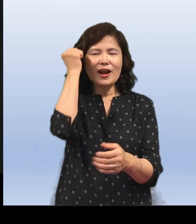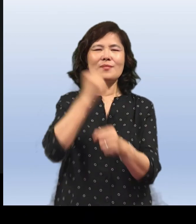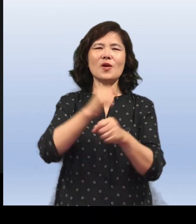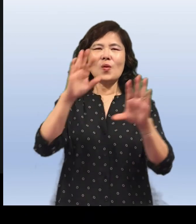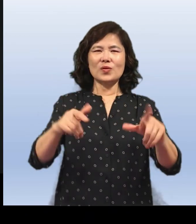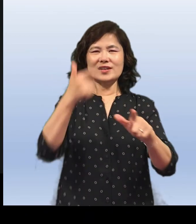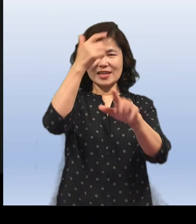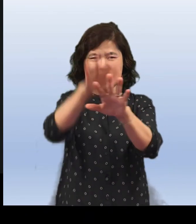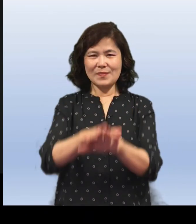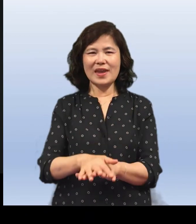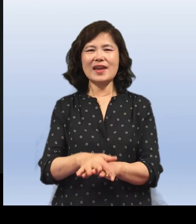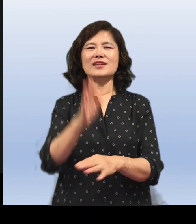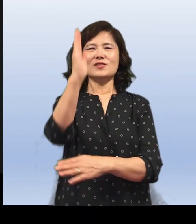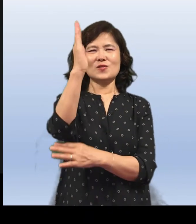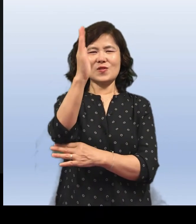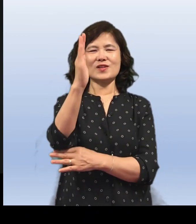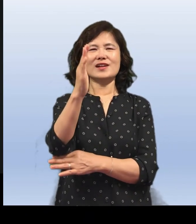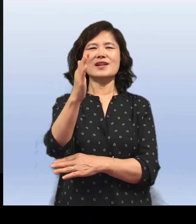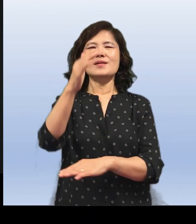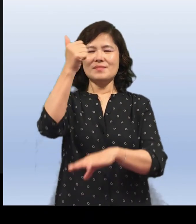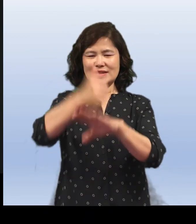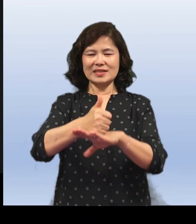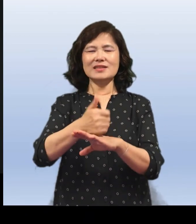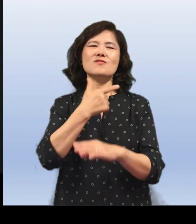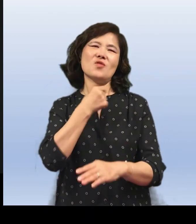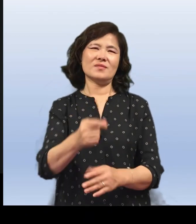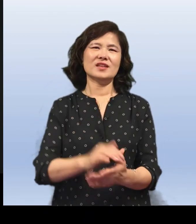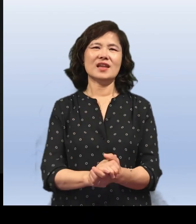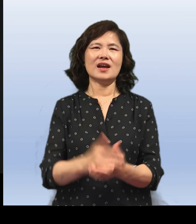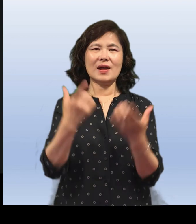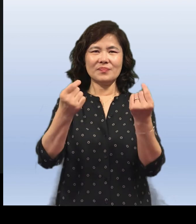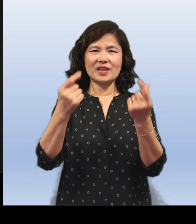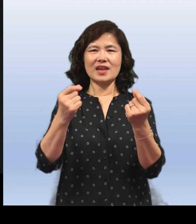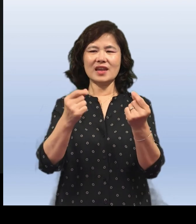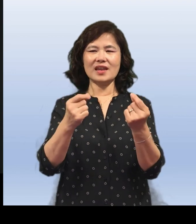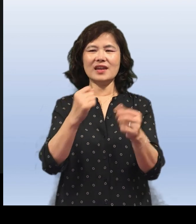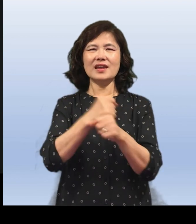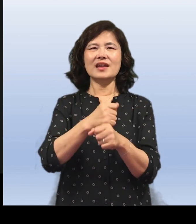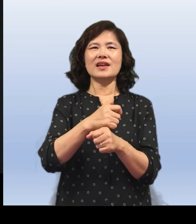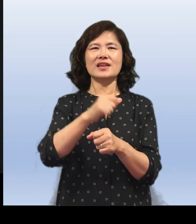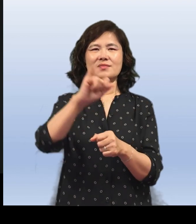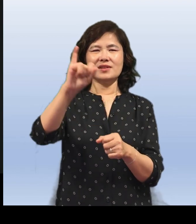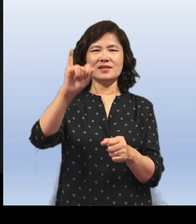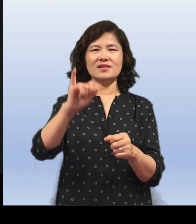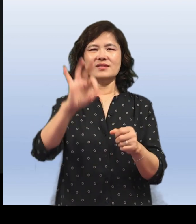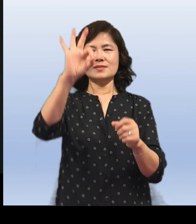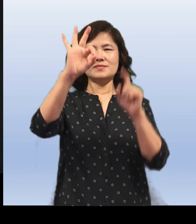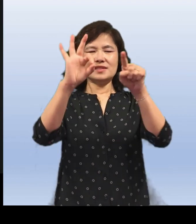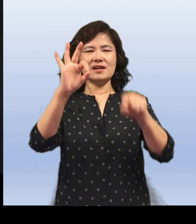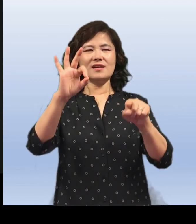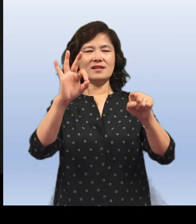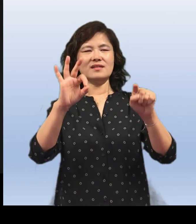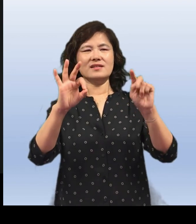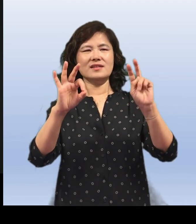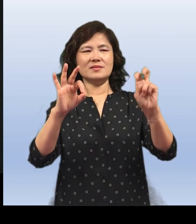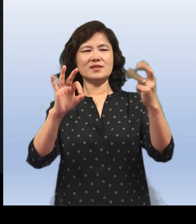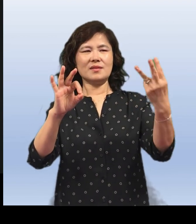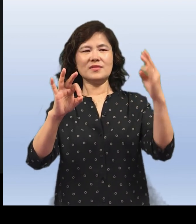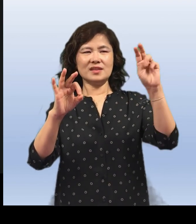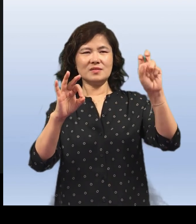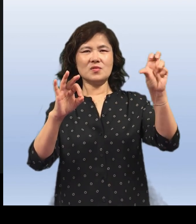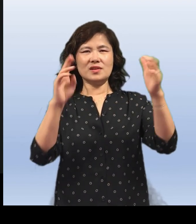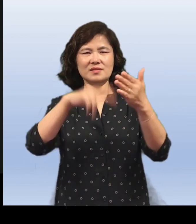이 예배의 설교를 마무리하고자 합니다. 함께 히브리서 10장 23절에서 25절 말씀 함께